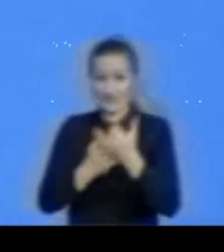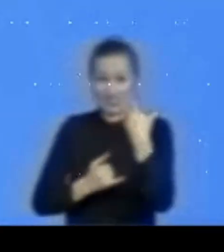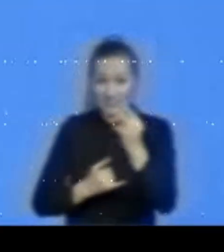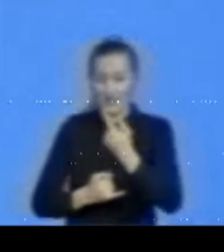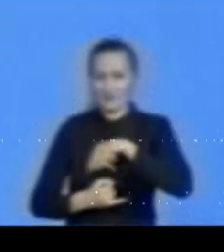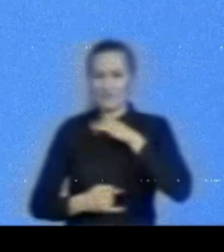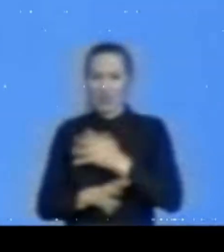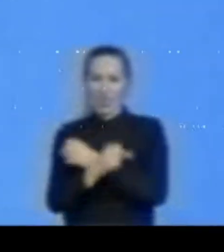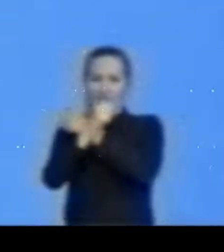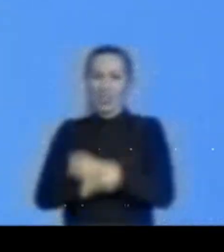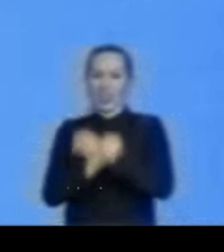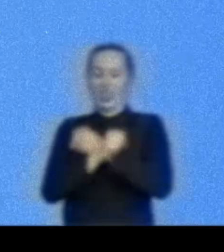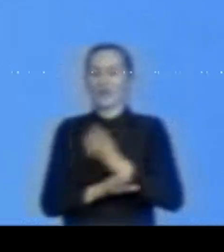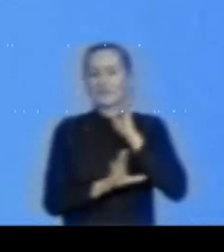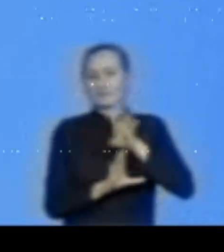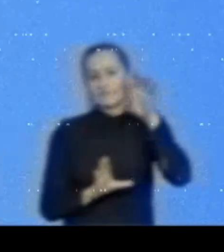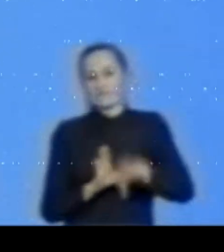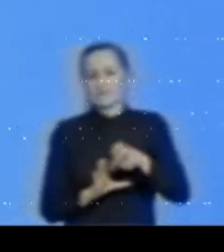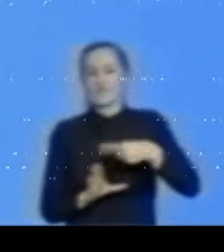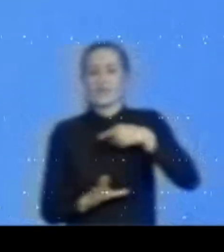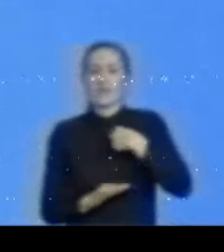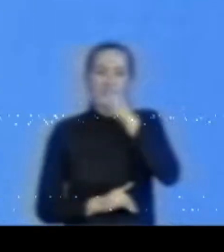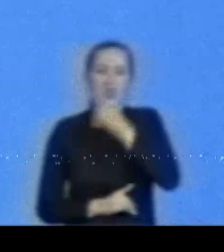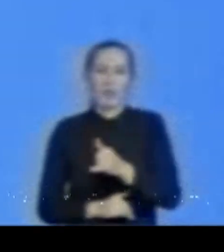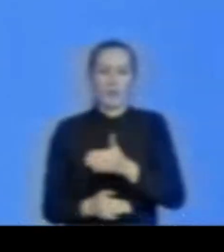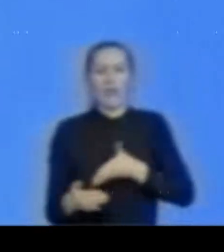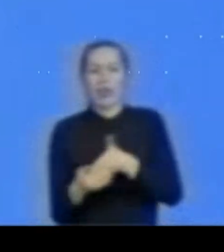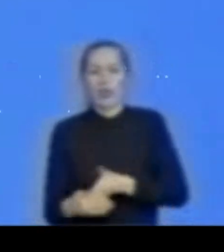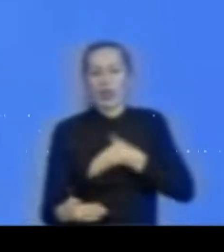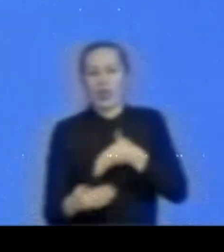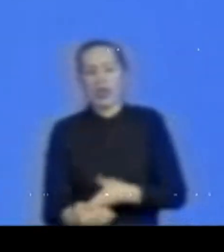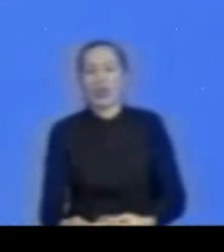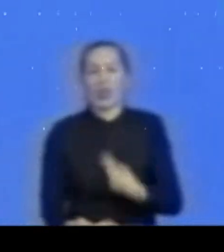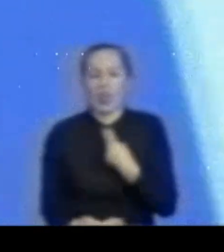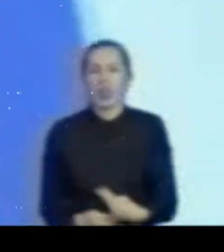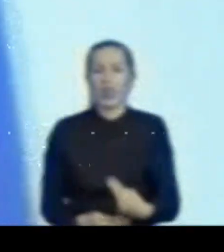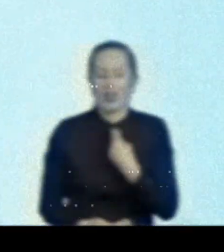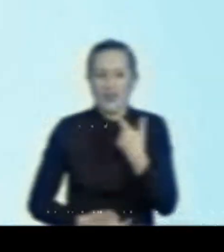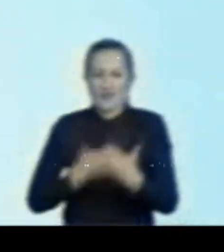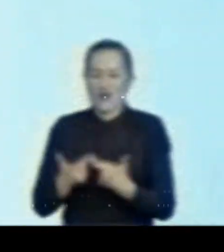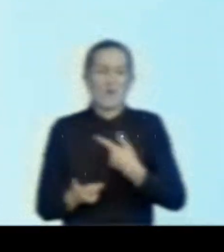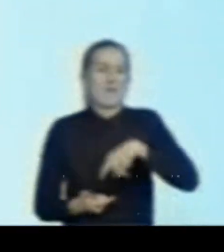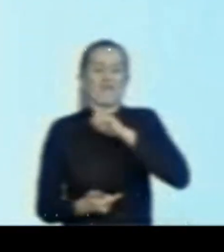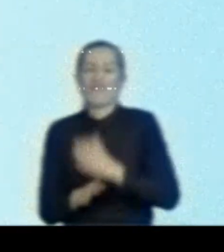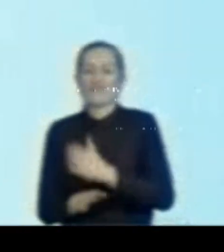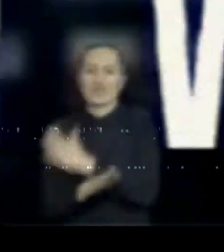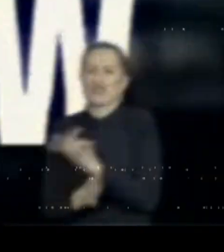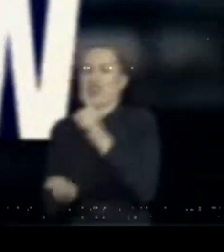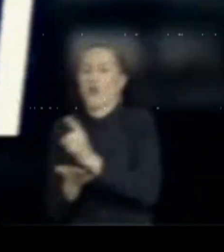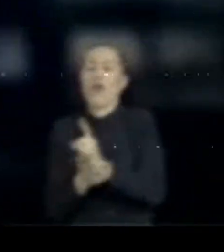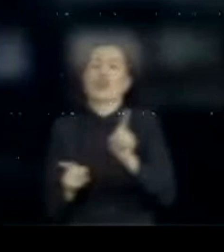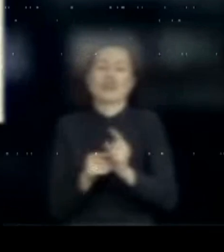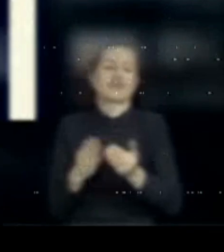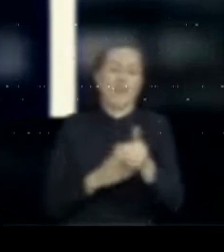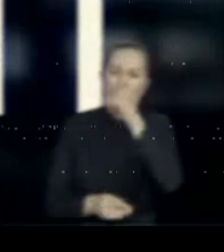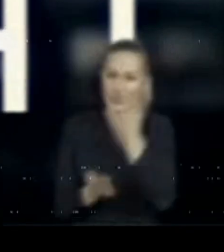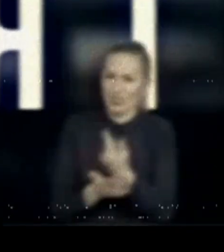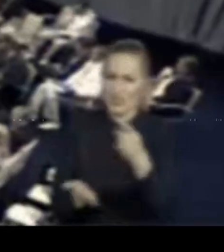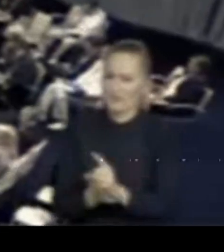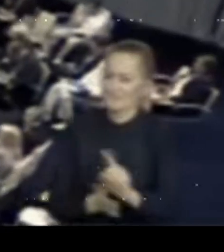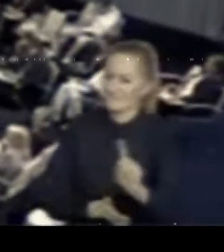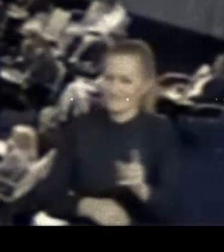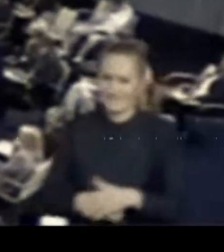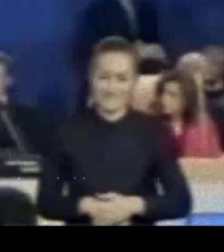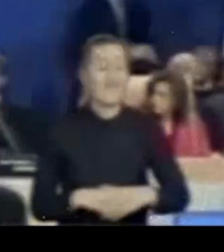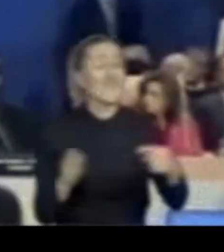syndrobie woroniczowego niedasizmu, że nic się nie da. Nic się nie da, bo nikomu się wcześniej nie udawało. Wielkie transmisje.